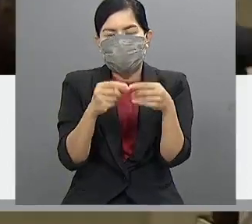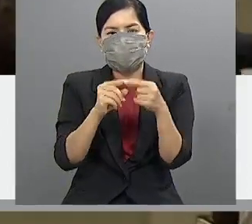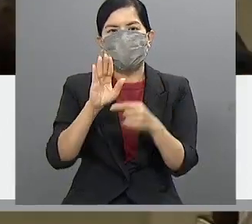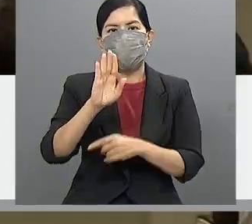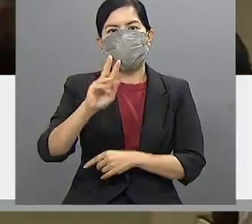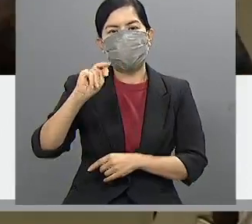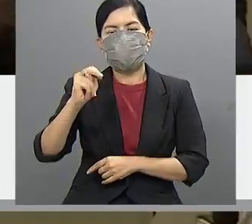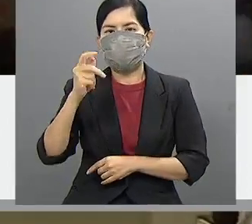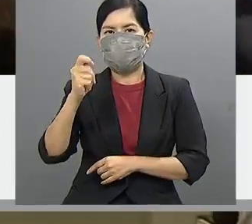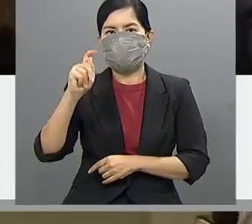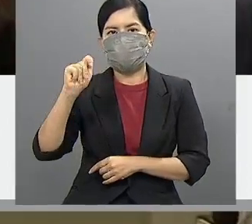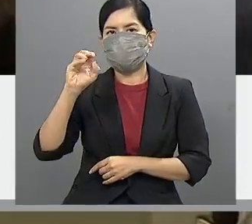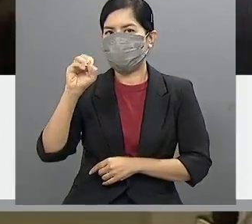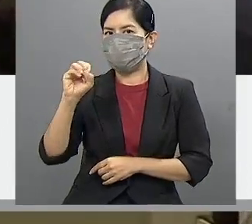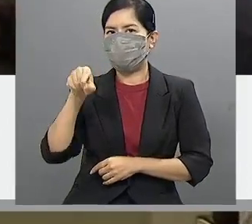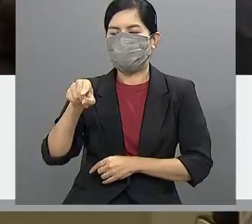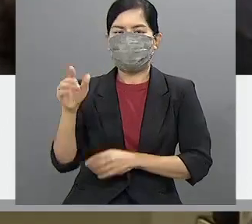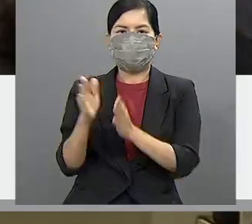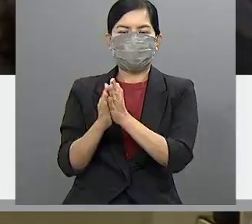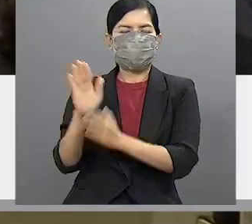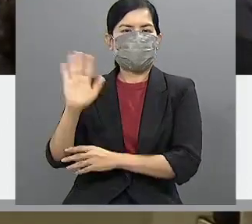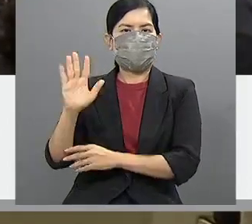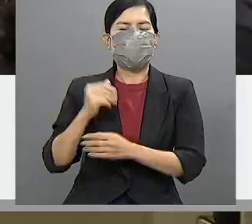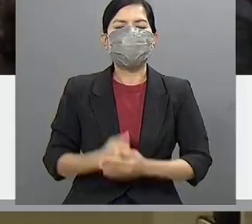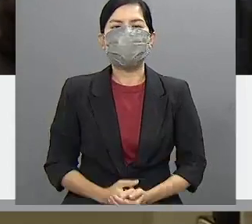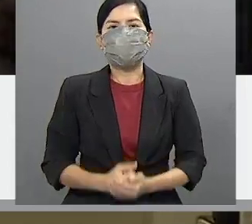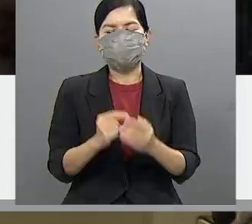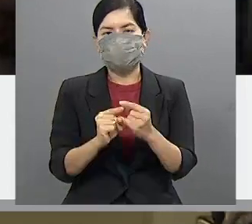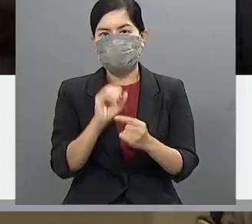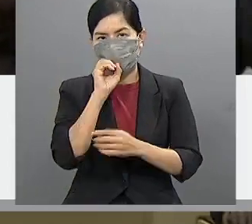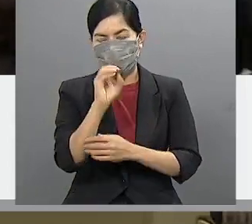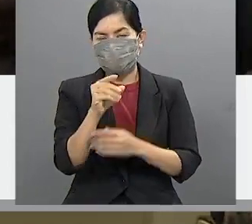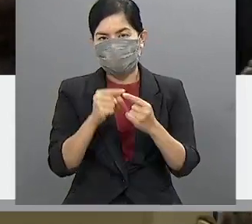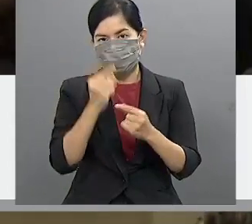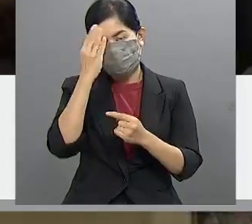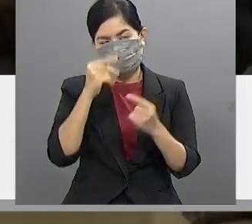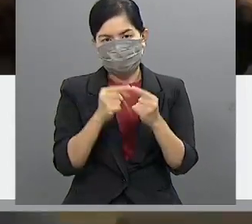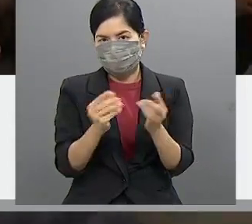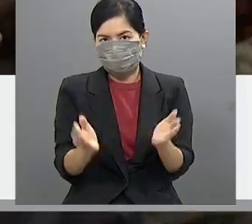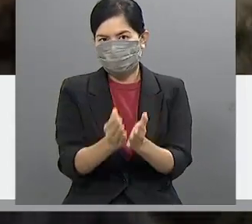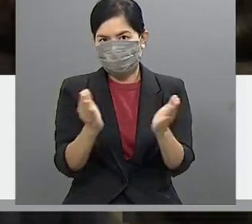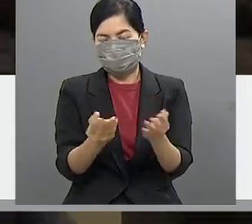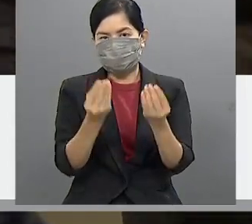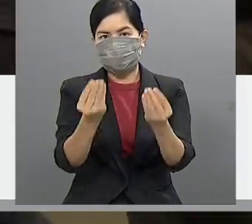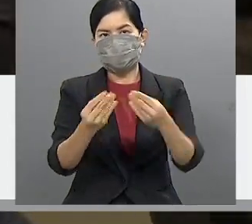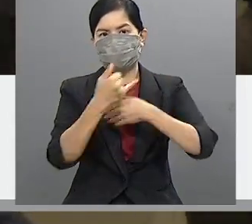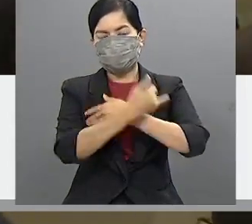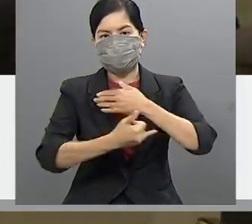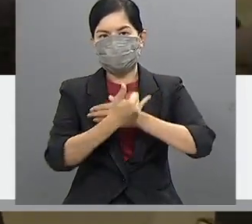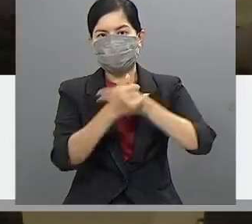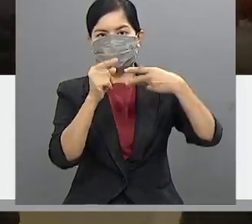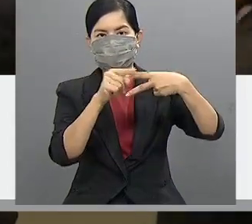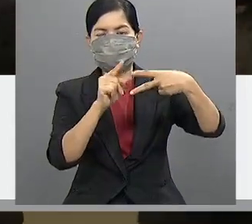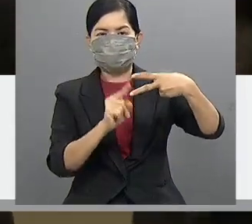สนุนค่ะนี่เป็นการแสดงจุดยืนที่จะยังคงไม่สนับสนุนทั้งสองประเทศให้เข้าร่วมเป็นสมาชิกองค์การน